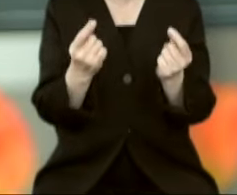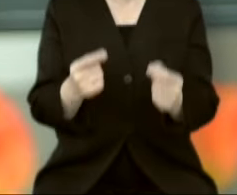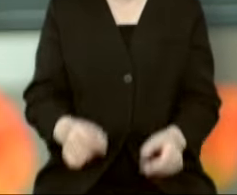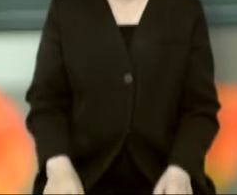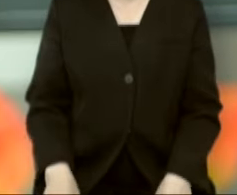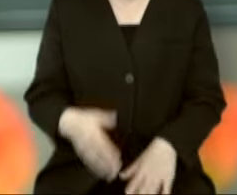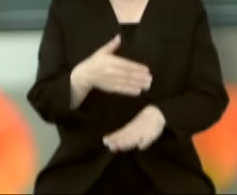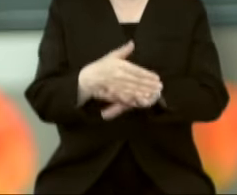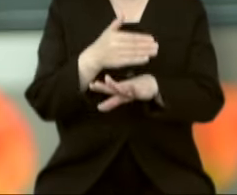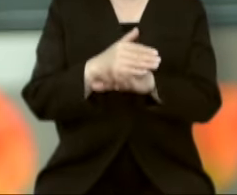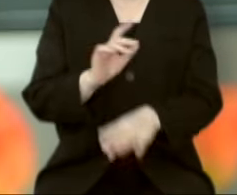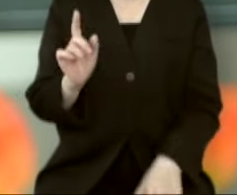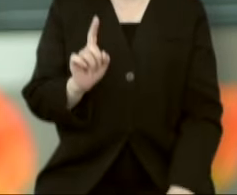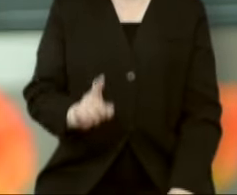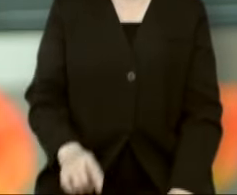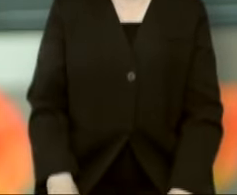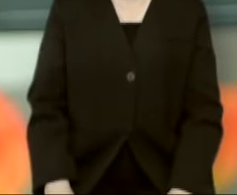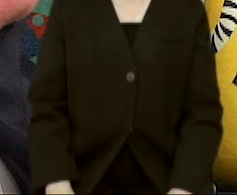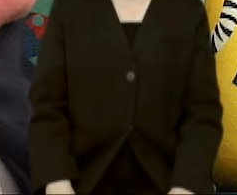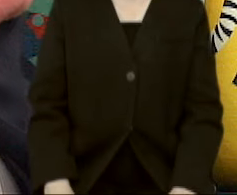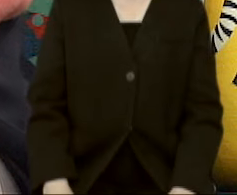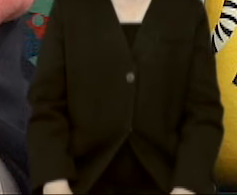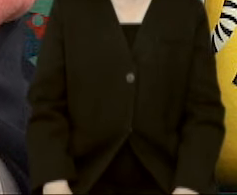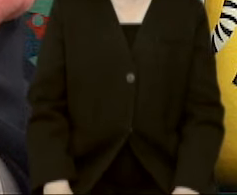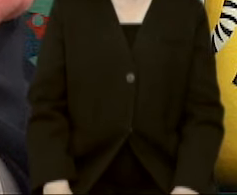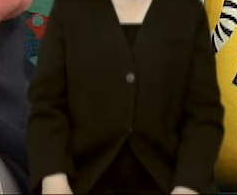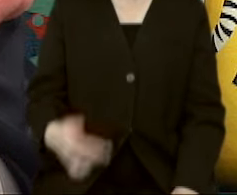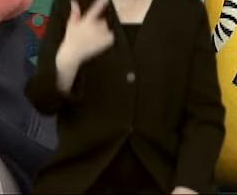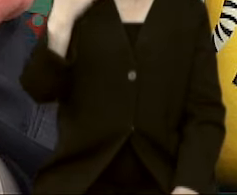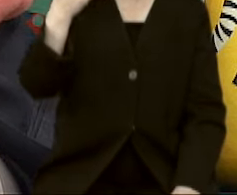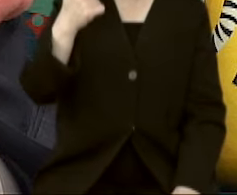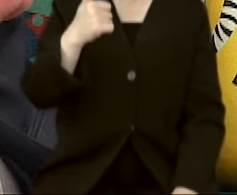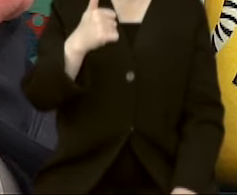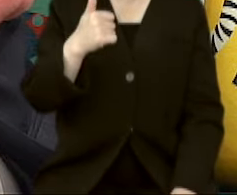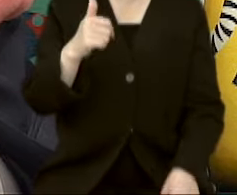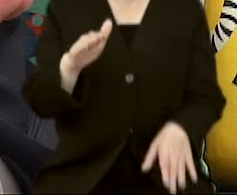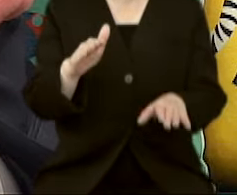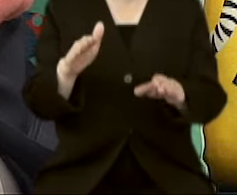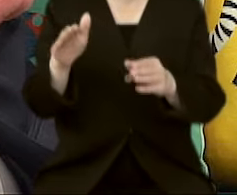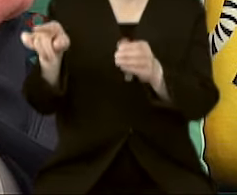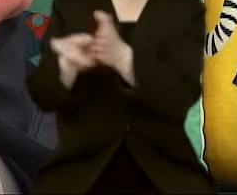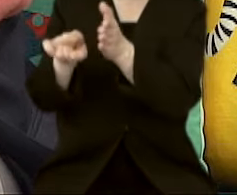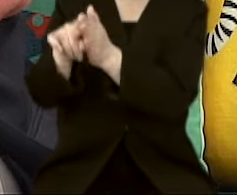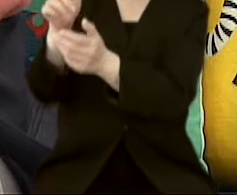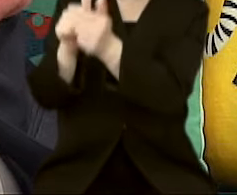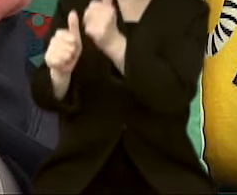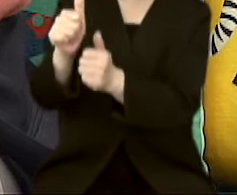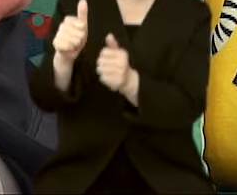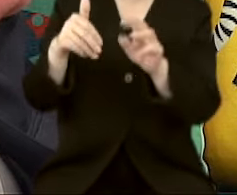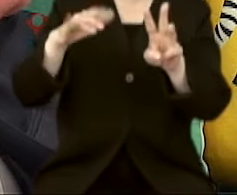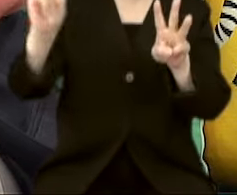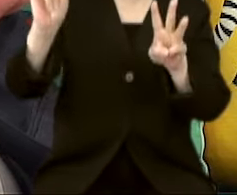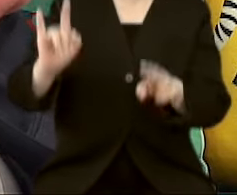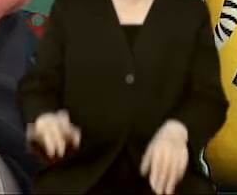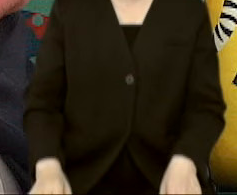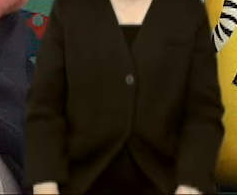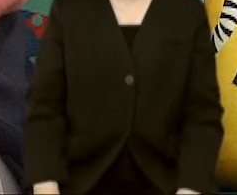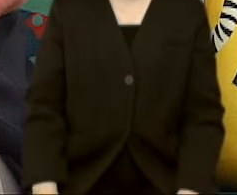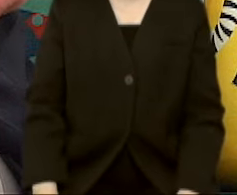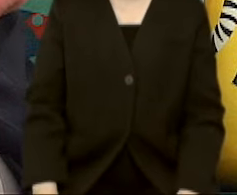또 감사한 거는 이제 저희가 네. 저희 목사님이 3대째 목사님이신 가정이에요. 야. 예, 그러고 이제